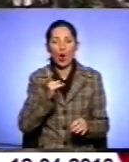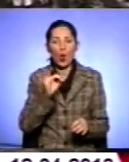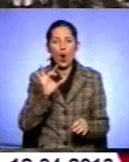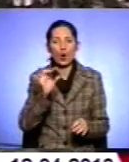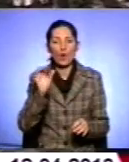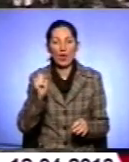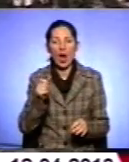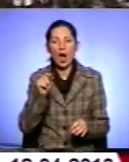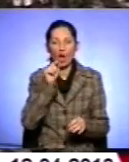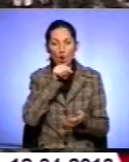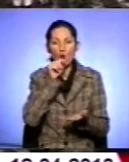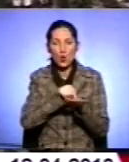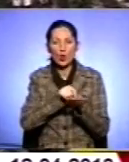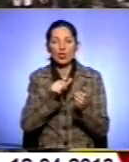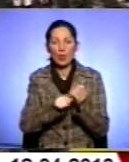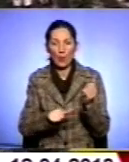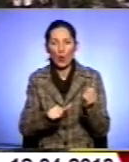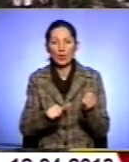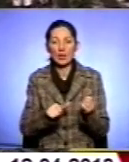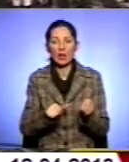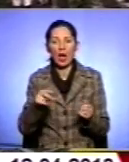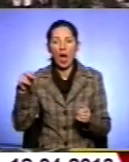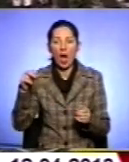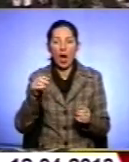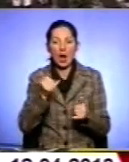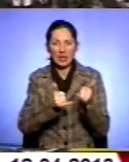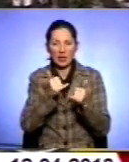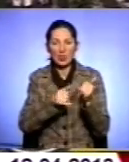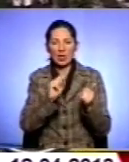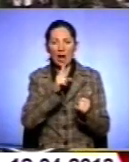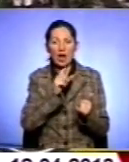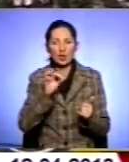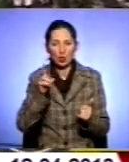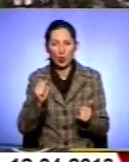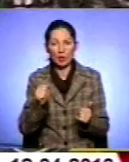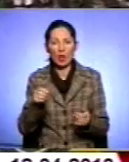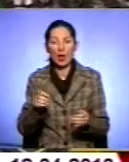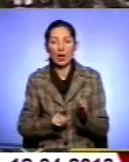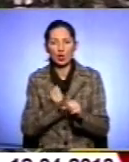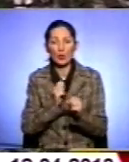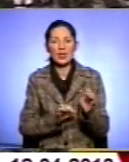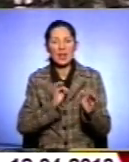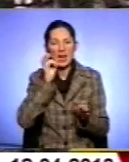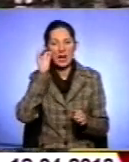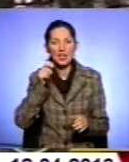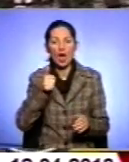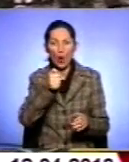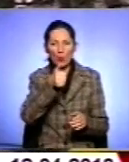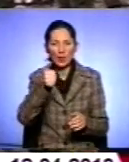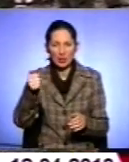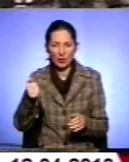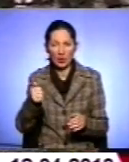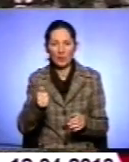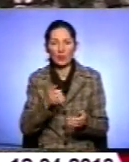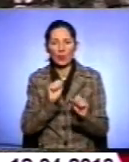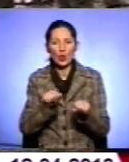і, саме головне, оприскати від шкідника сад. Зробити раннє оприскування – це може бути дмок, залізний